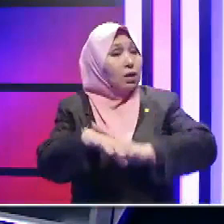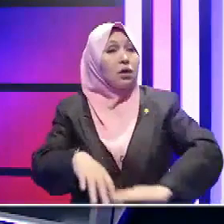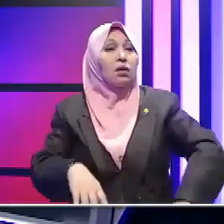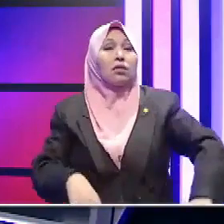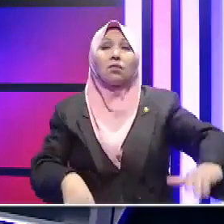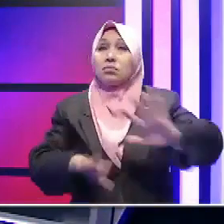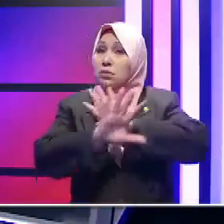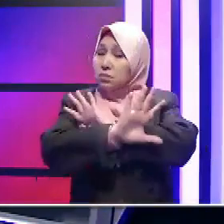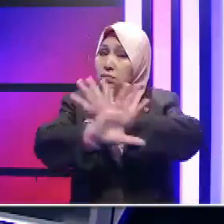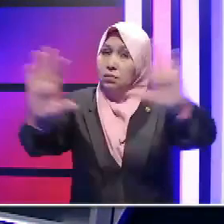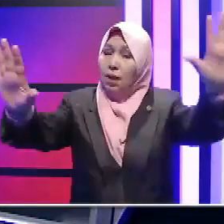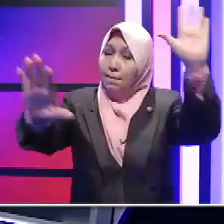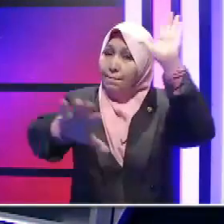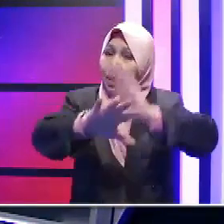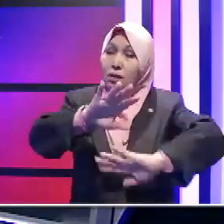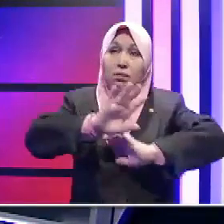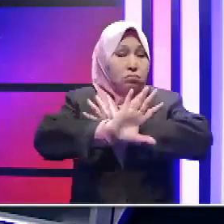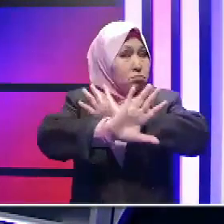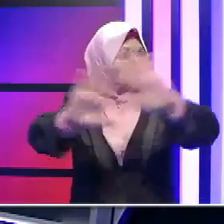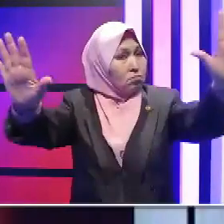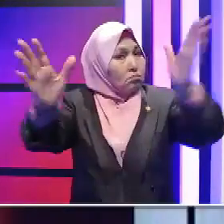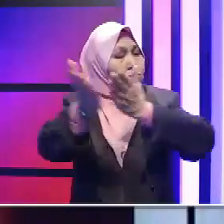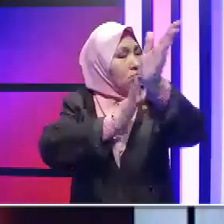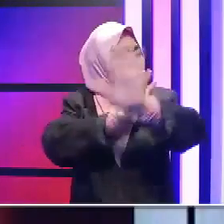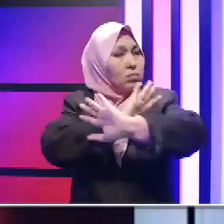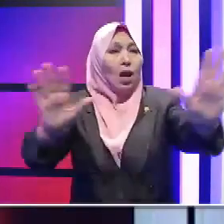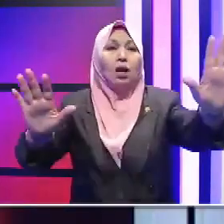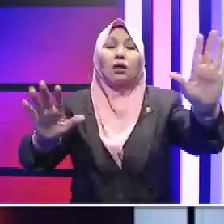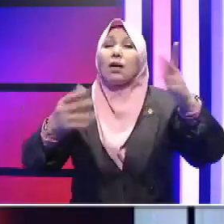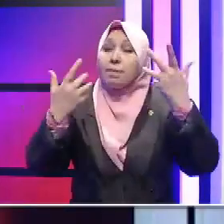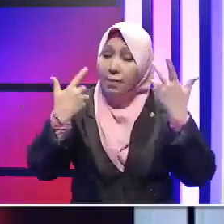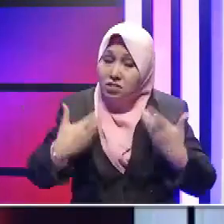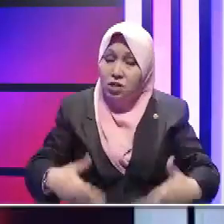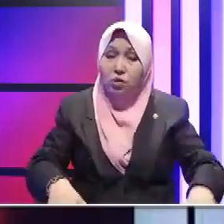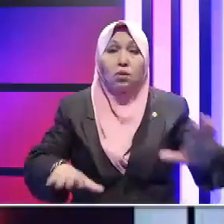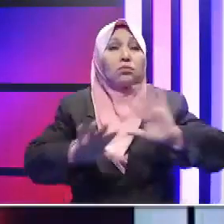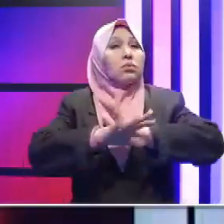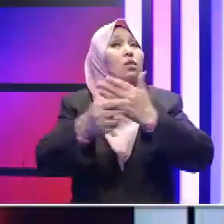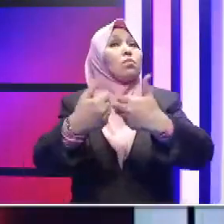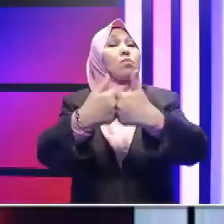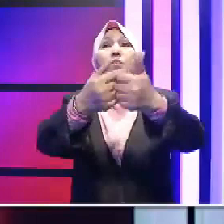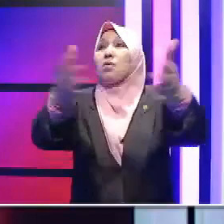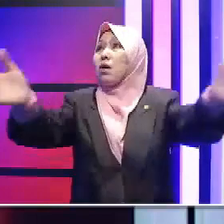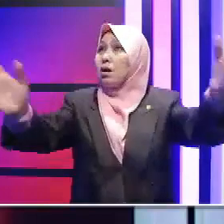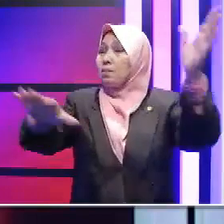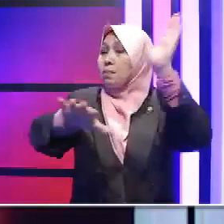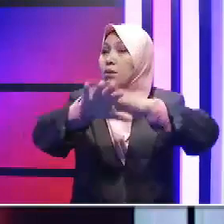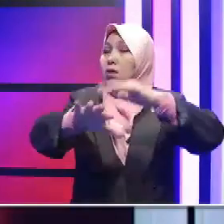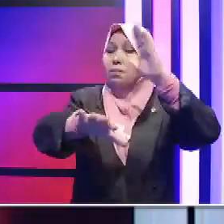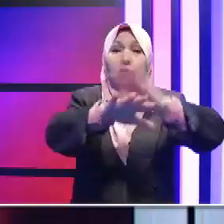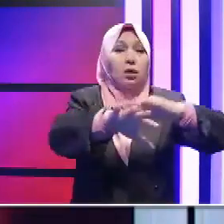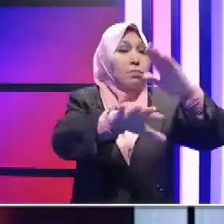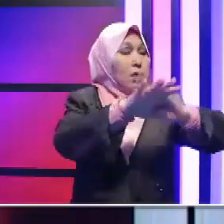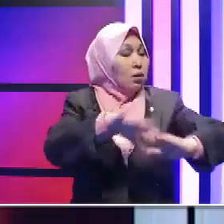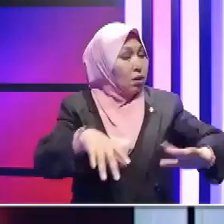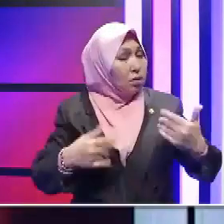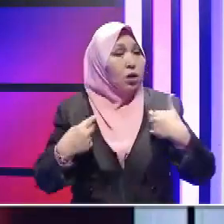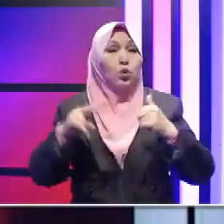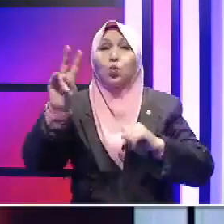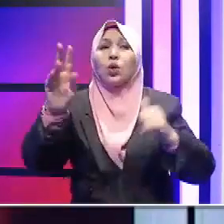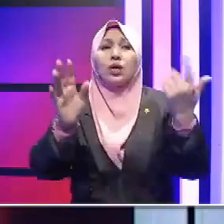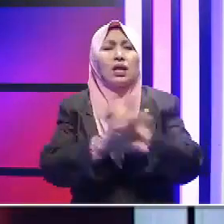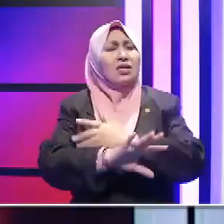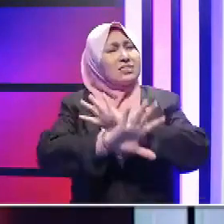secara terang-terangan dan kemudian aku menyuruh mereka secara terbuka dan dengan diam-diam HD sini ada dua kali sebuah